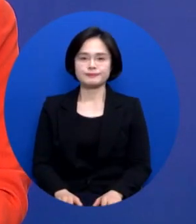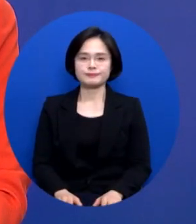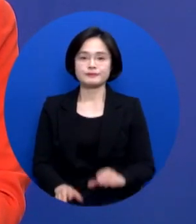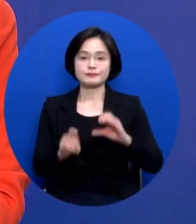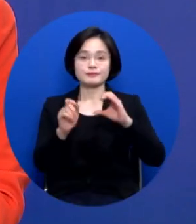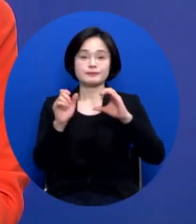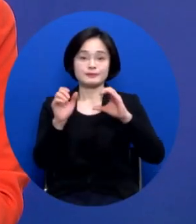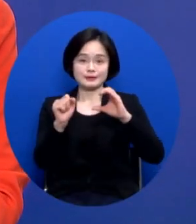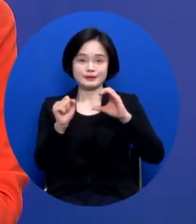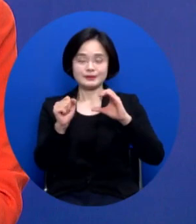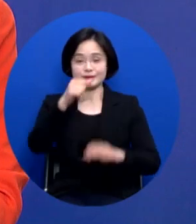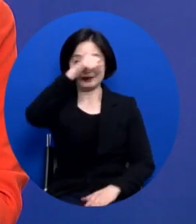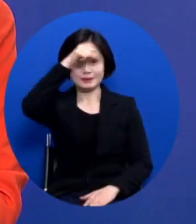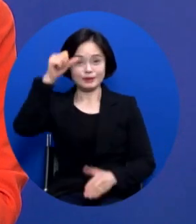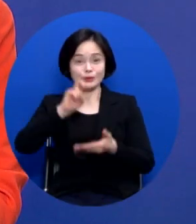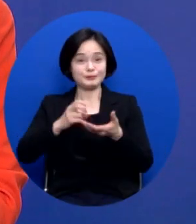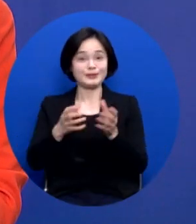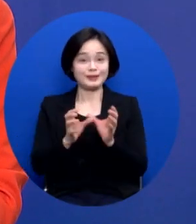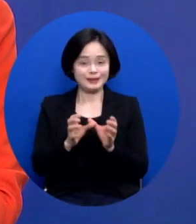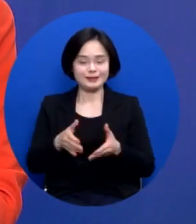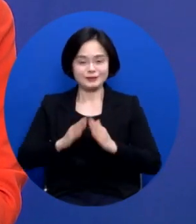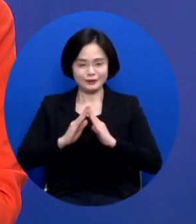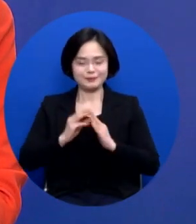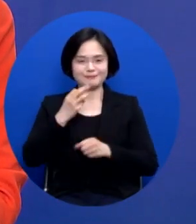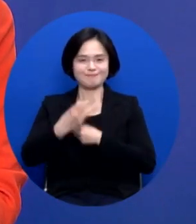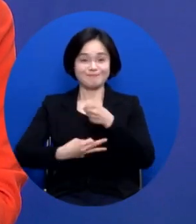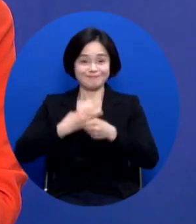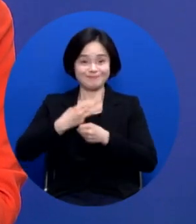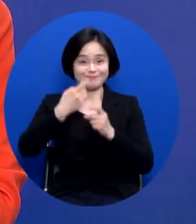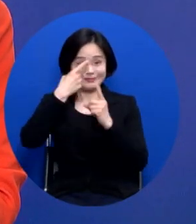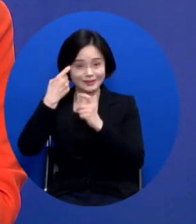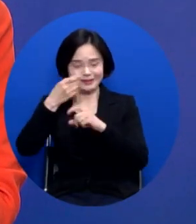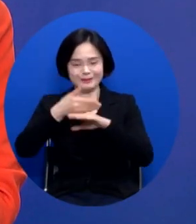CTS 장로합창단이 창립 13주년 감사 예배를